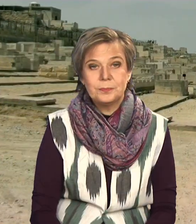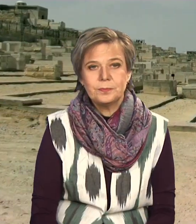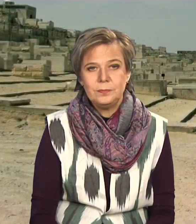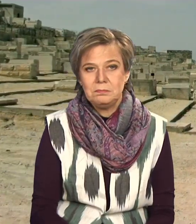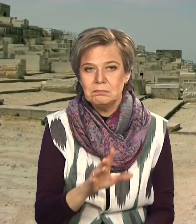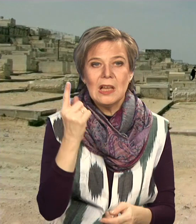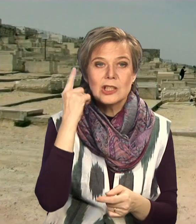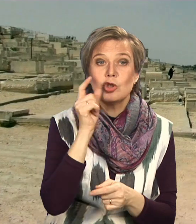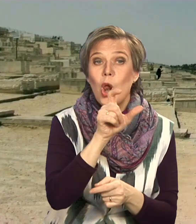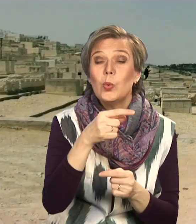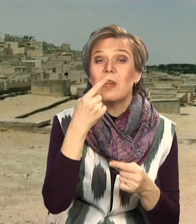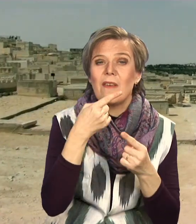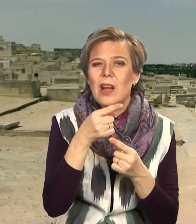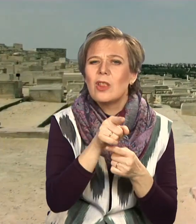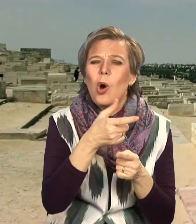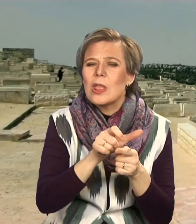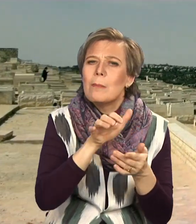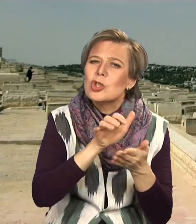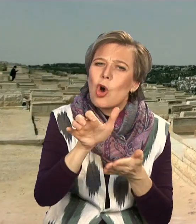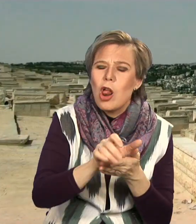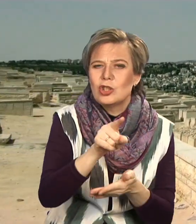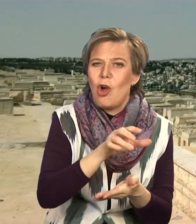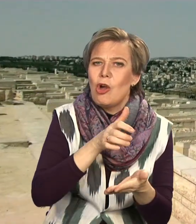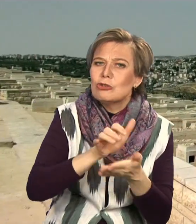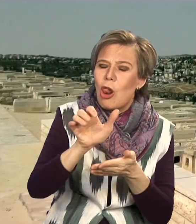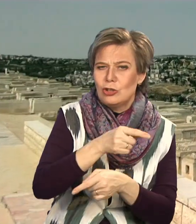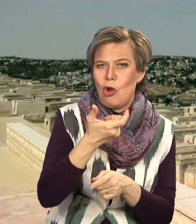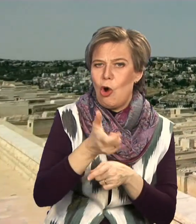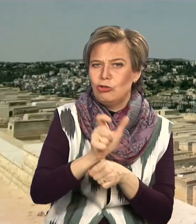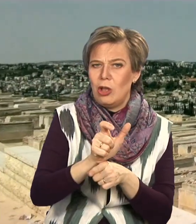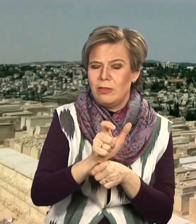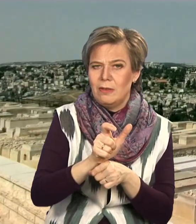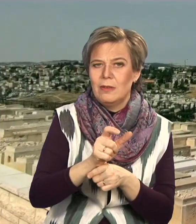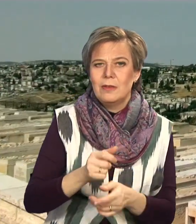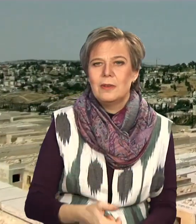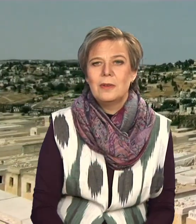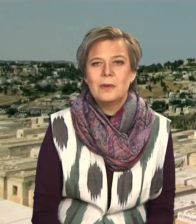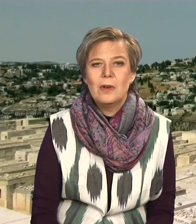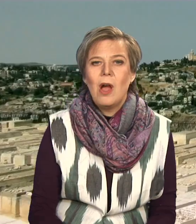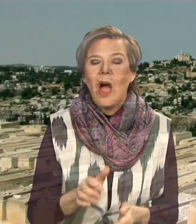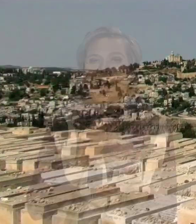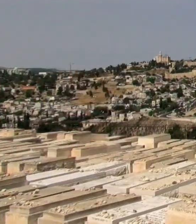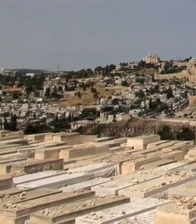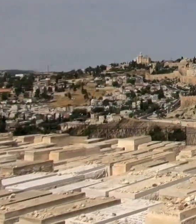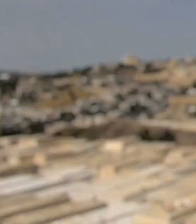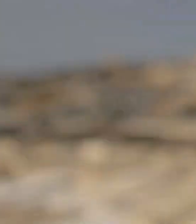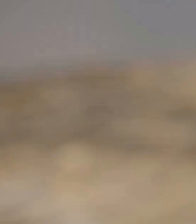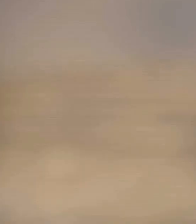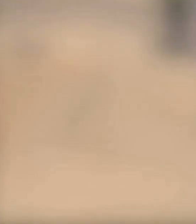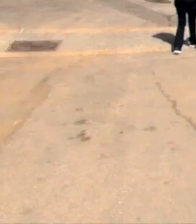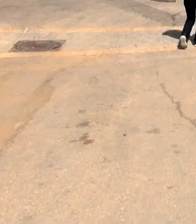что он скользкий? Никогда не видел скользкий асфальт. Володя, скользкий асфальт и камни.